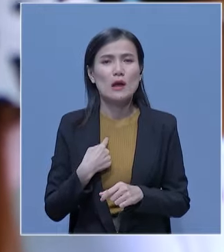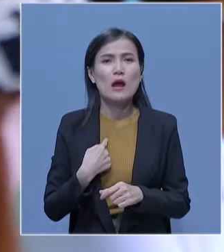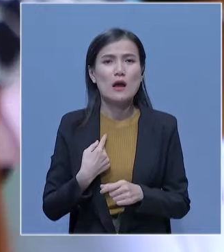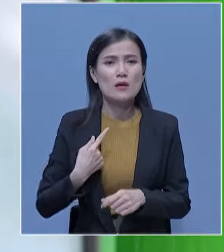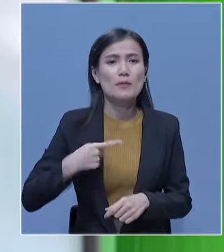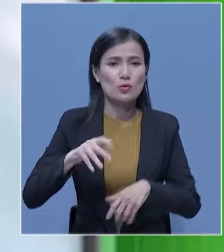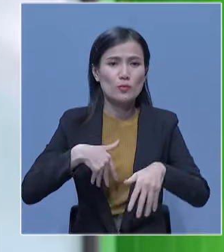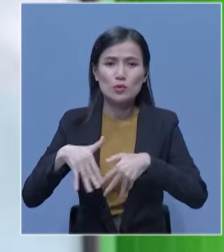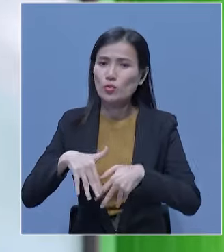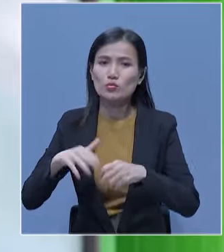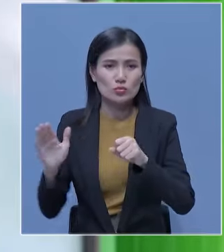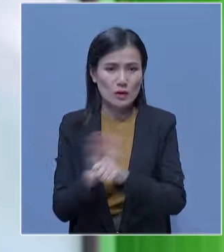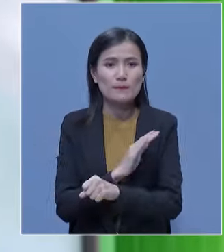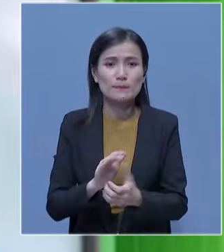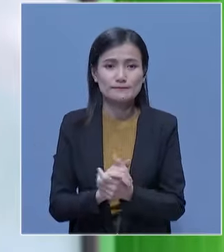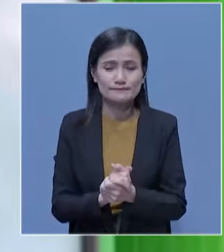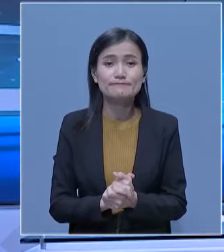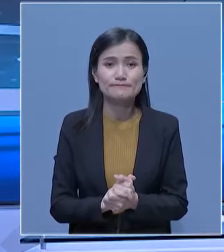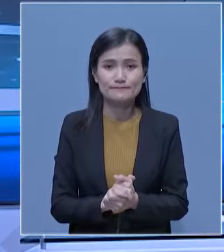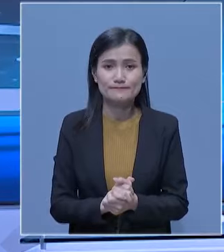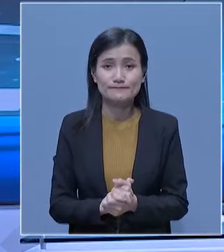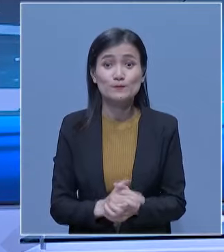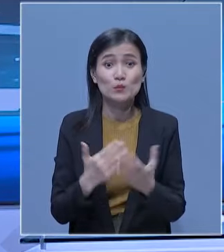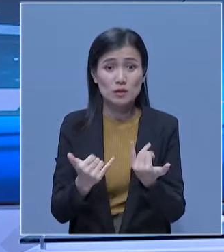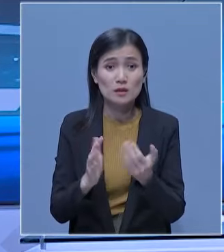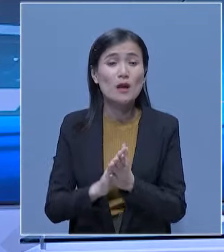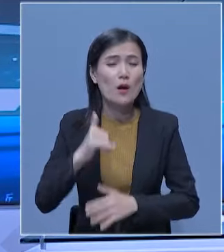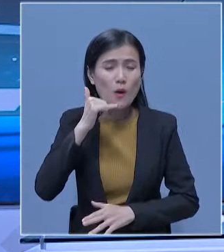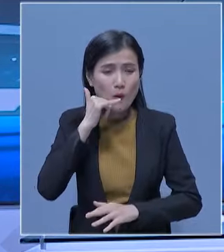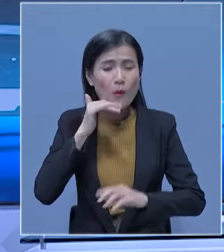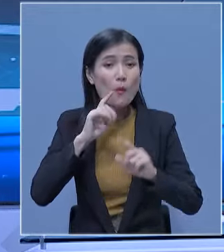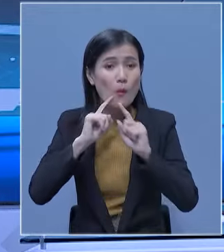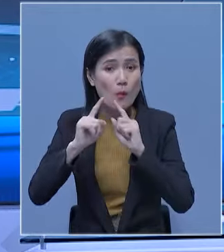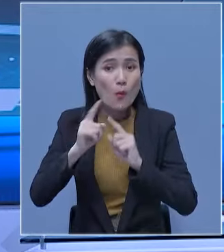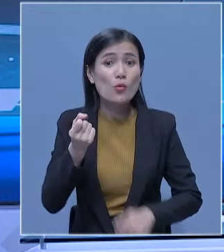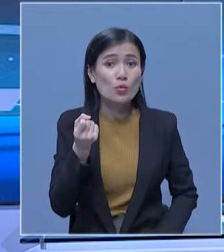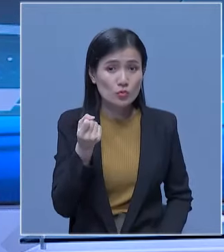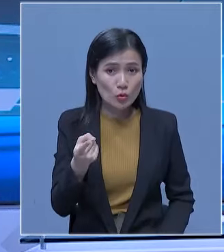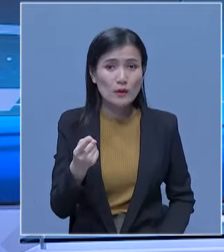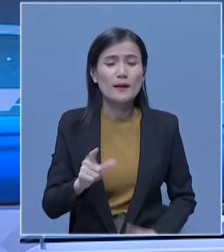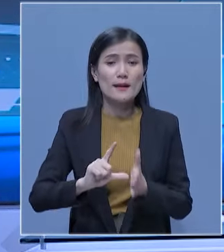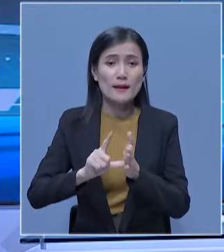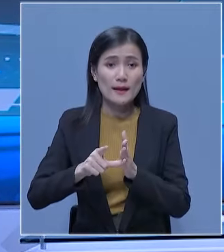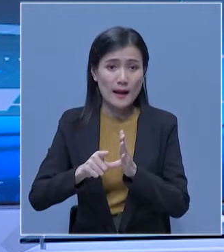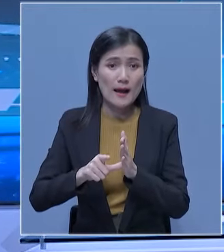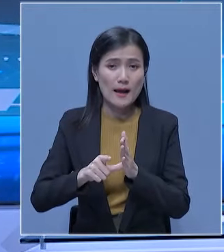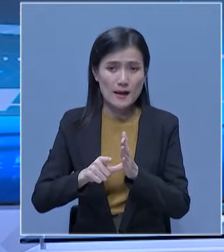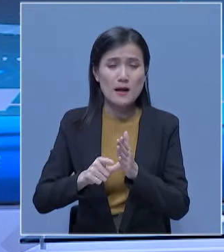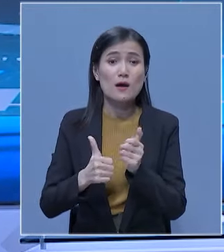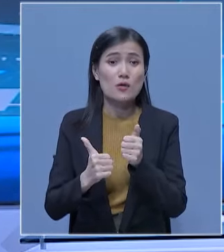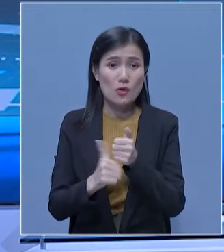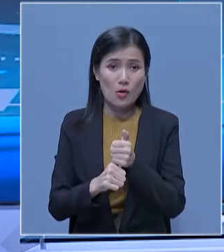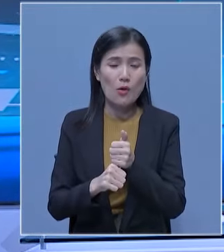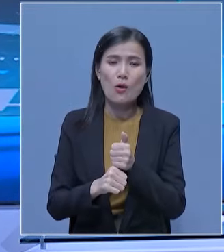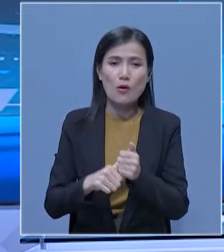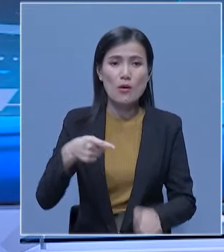ครับ ค่ะดังนั้นเพื่อความชัดเจนนะคะเราต่อสายกับพลตำรวจตรีเอกรักษ์ลิ้มสังกาดรองเลขาธิการปปง.นะคะซึ่งเป็นห